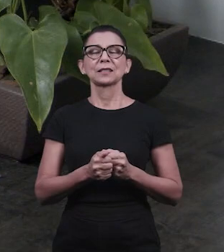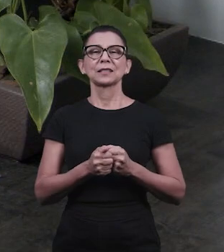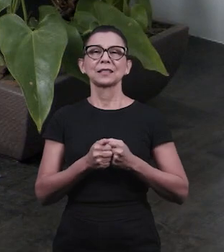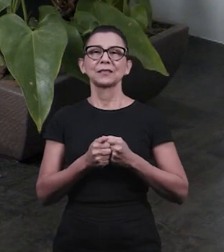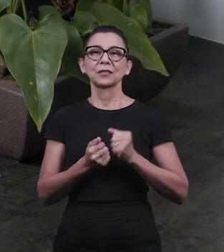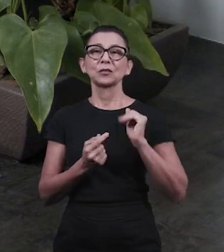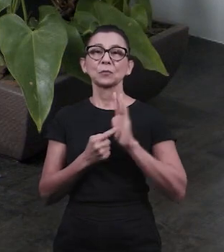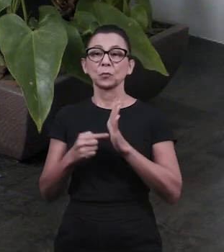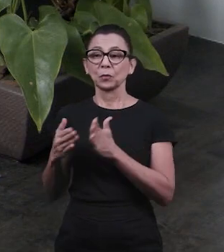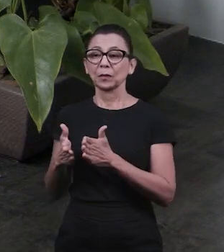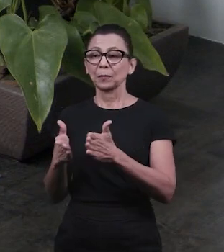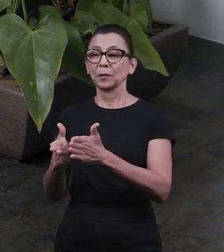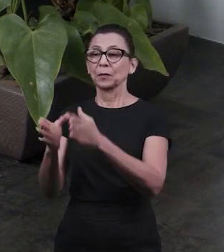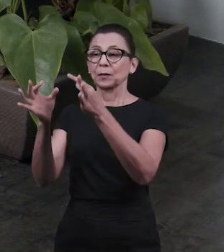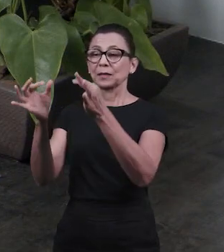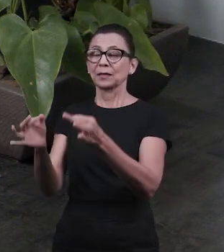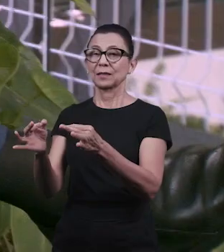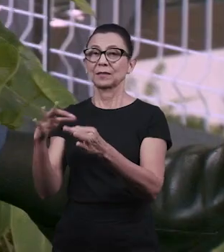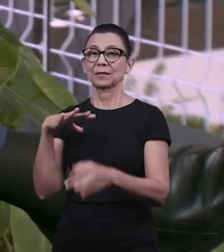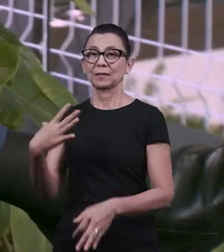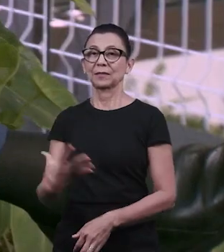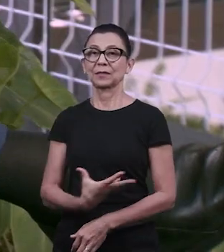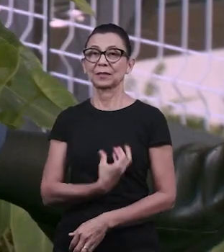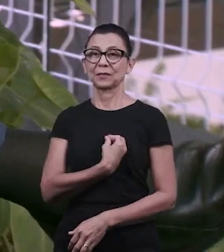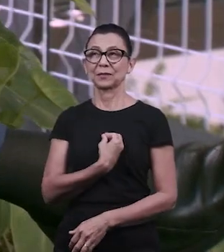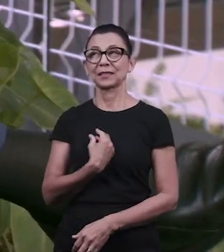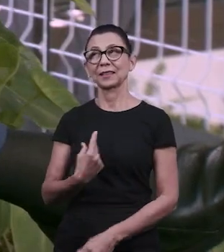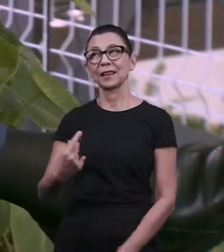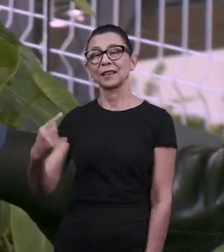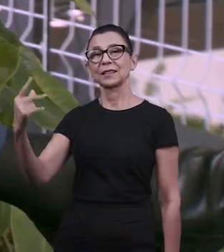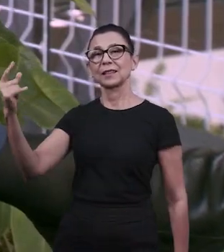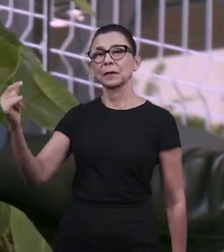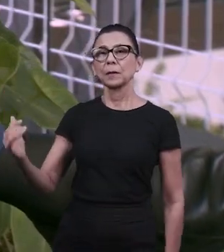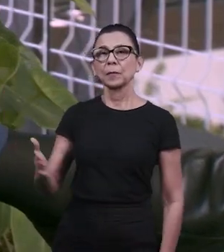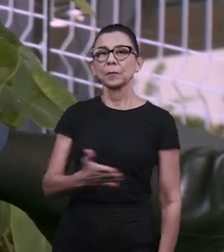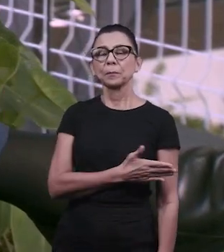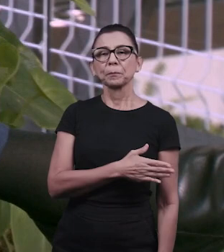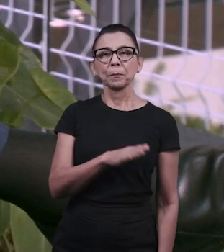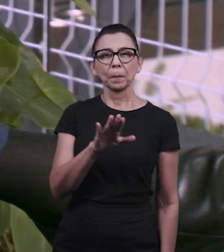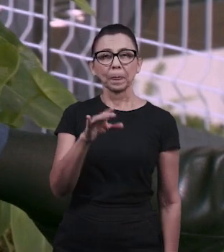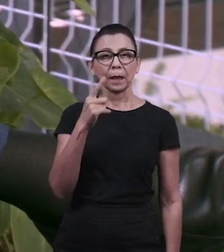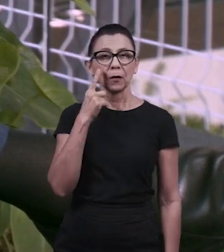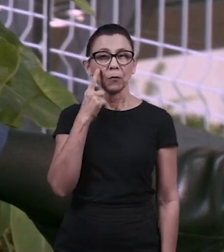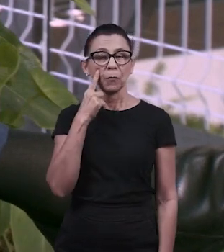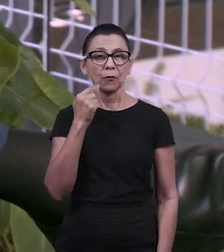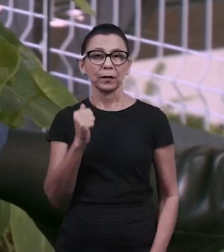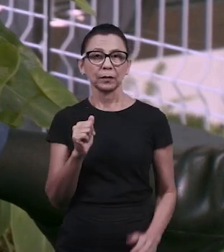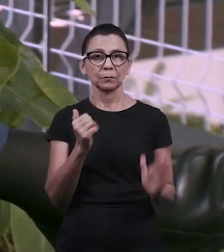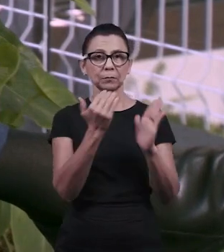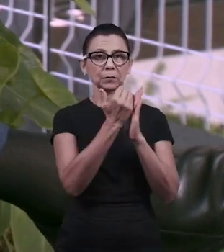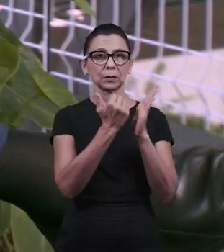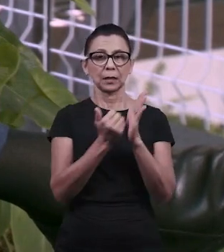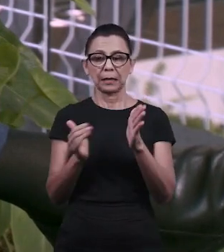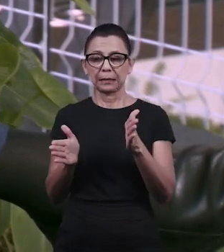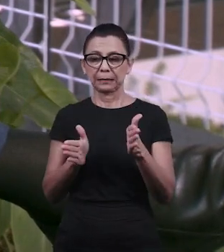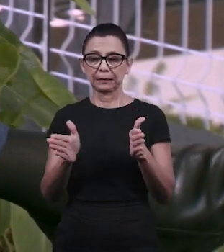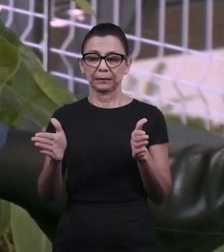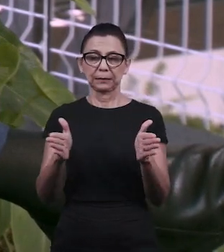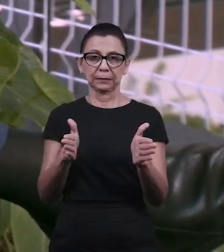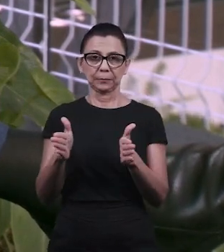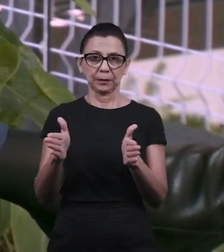путем спасения к вечной жизни. А теперь давайте поговорим о работе с